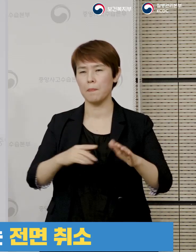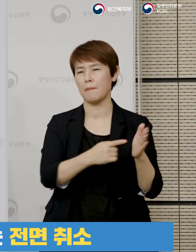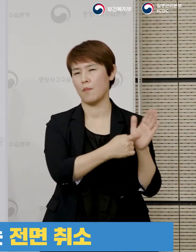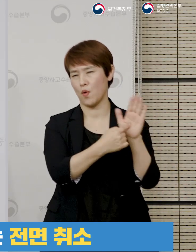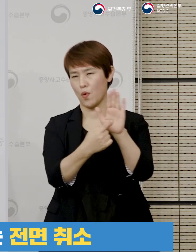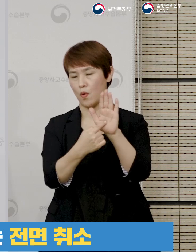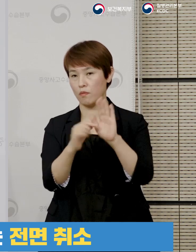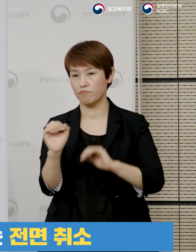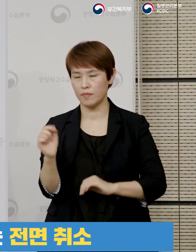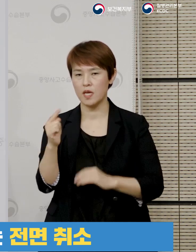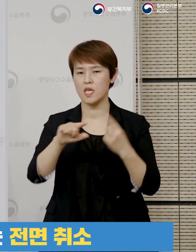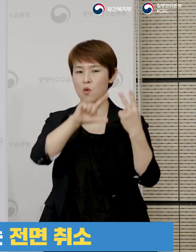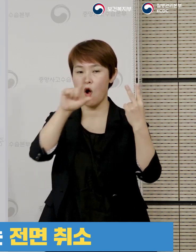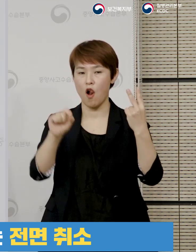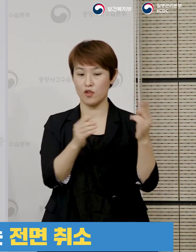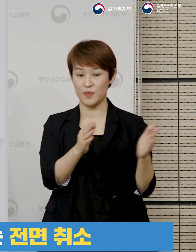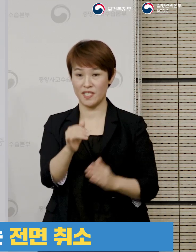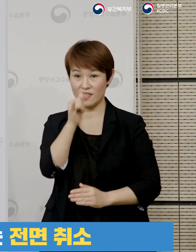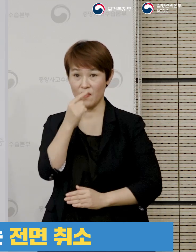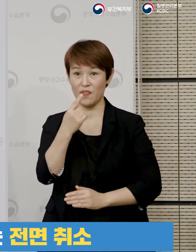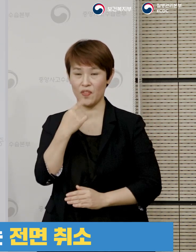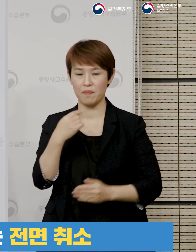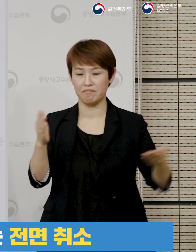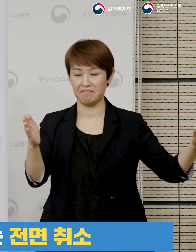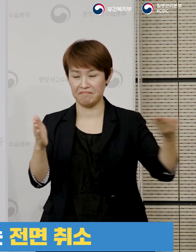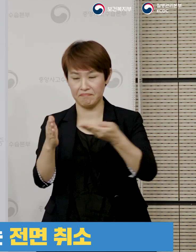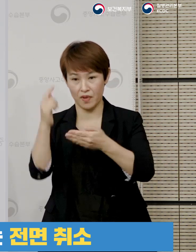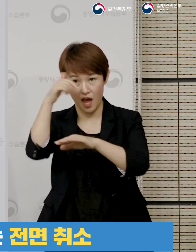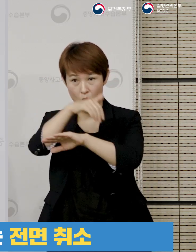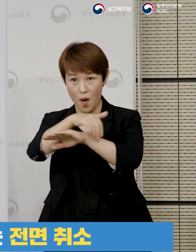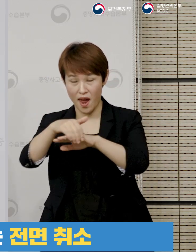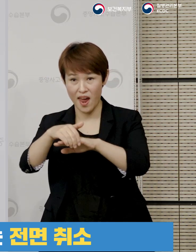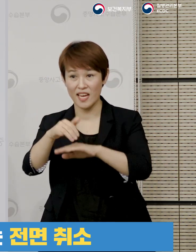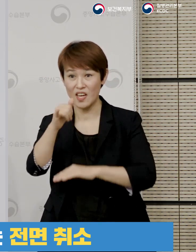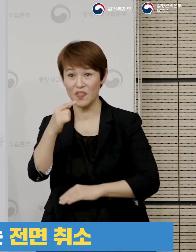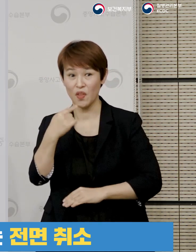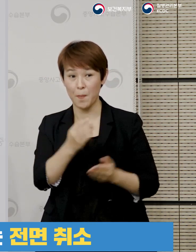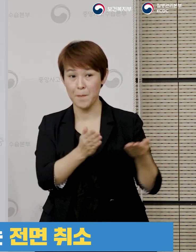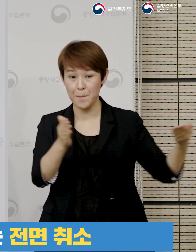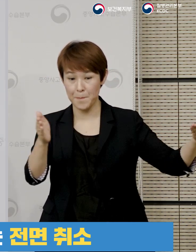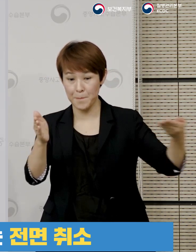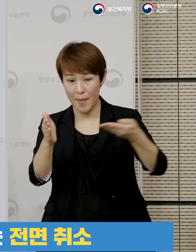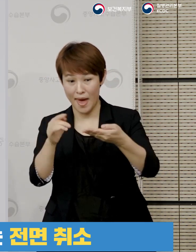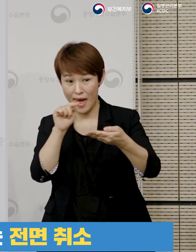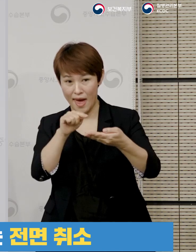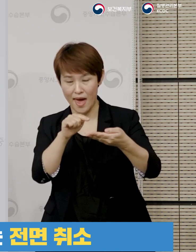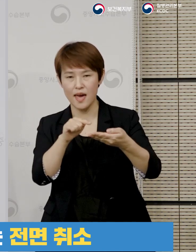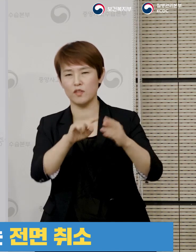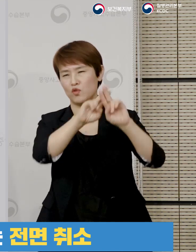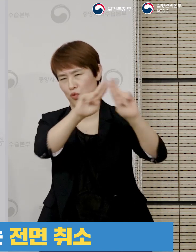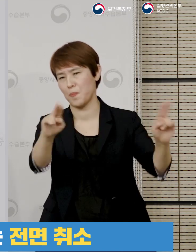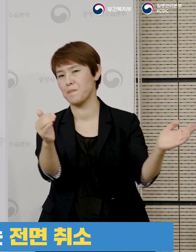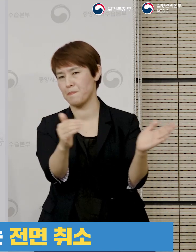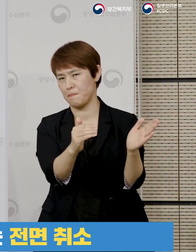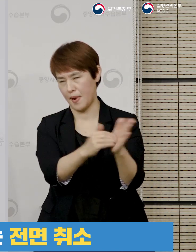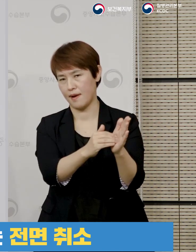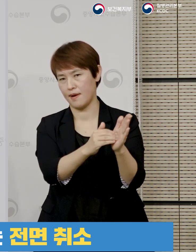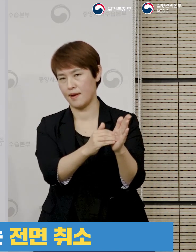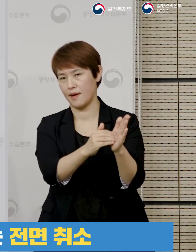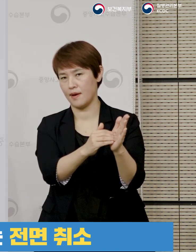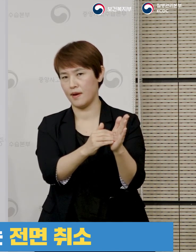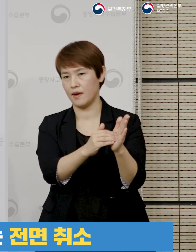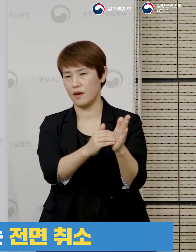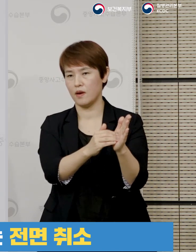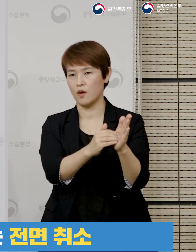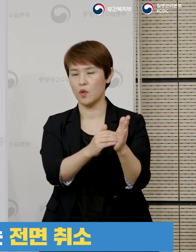이번 조치 발표로 2월에 예정되어 있던 입항 계획으로 잡혀져 있던 크루즈 선박에 대해서는 전면 취소될 수 있도록